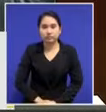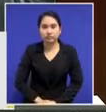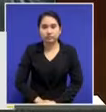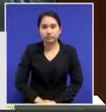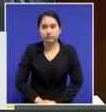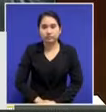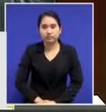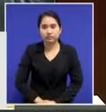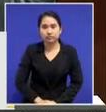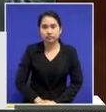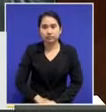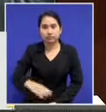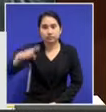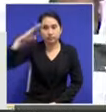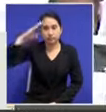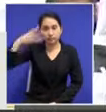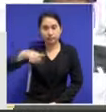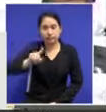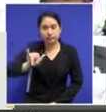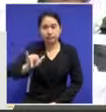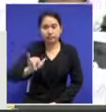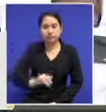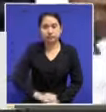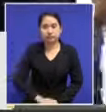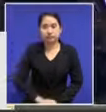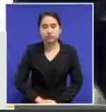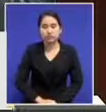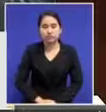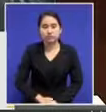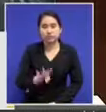ริ พลเอกประยุทธ์จันทร์โอชาครับ